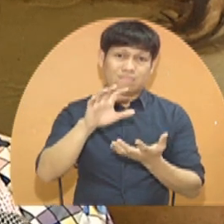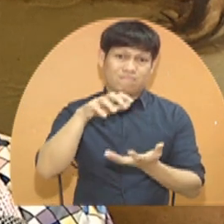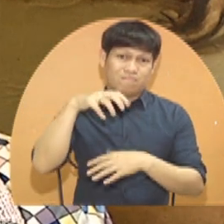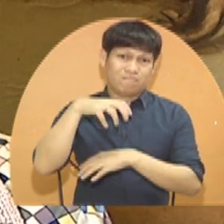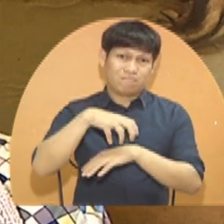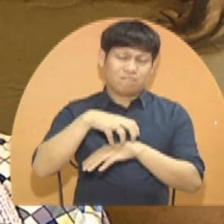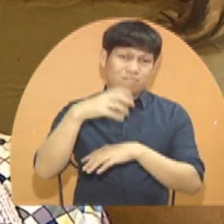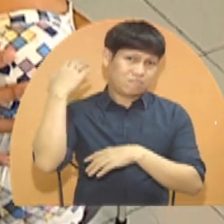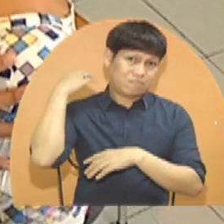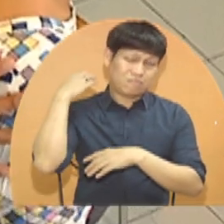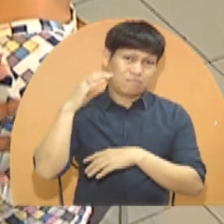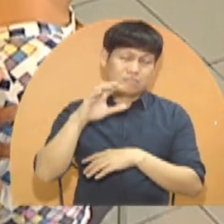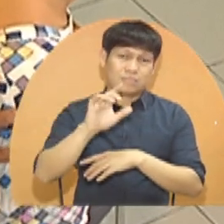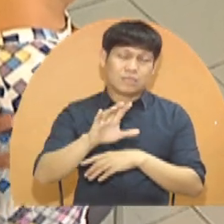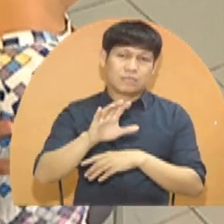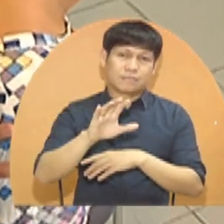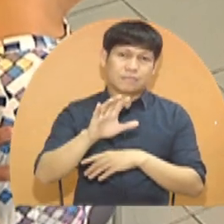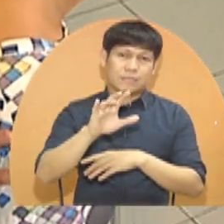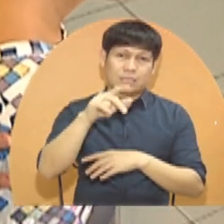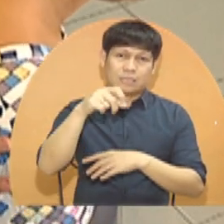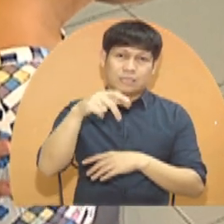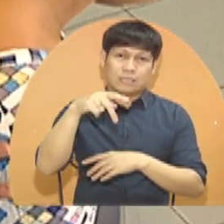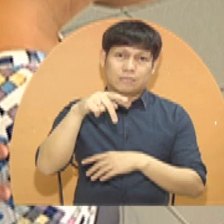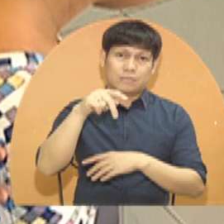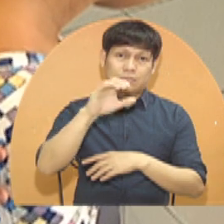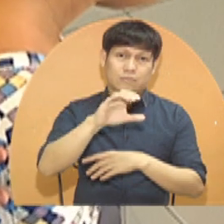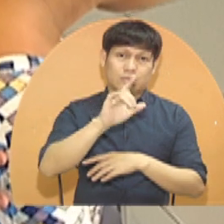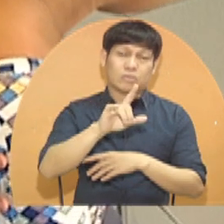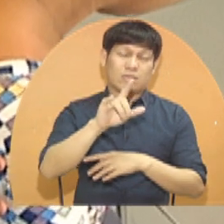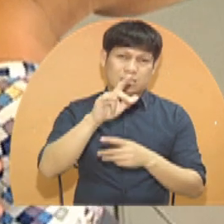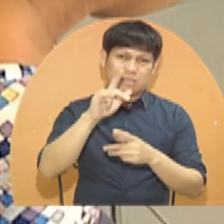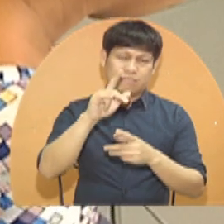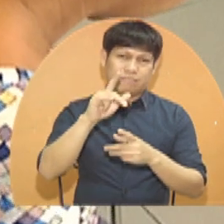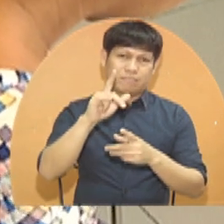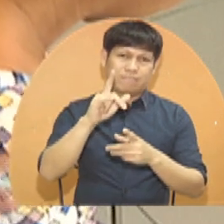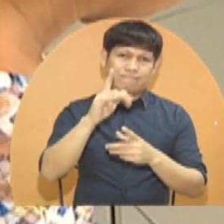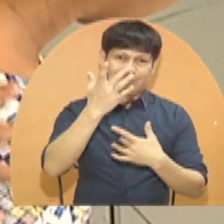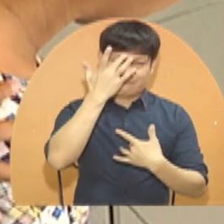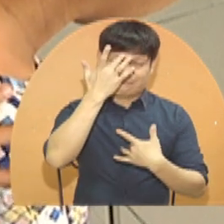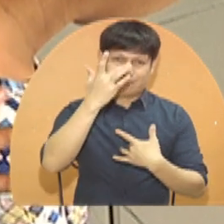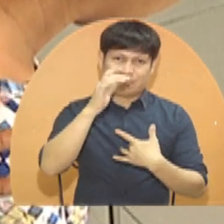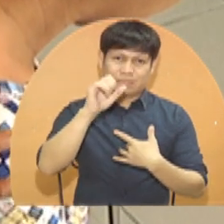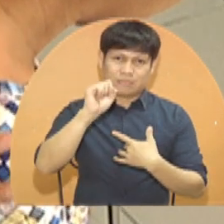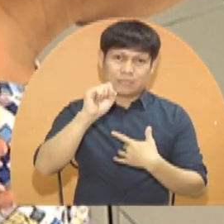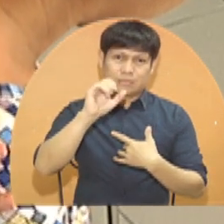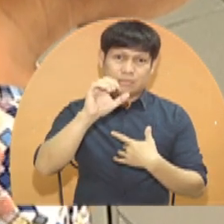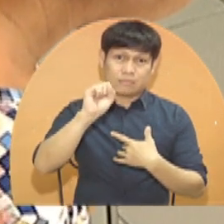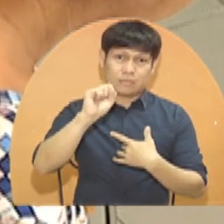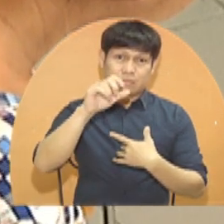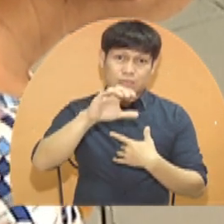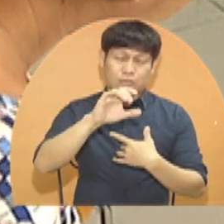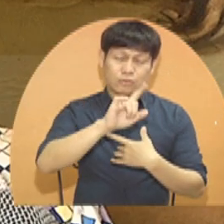kasi po nung mga anak nga po ako, nabasa po ako ng ulan. Tapos po, namatay po yung mga ugat ko. Yun po yung findings. Kaya po, wala na po